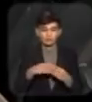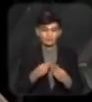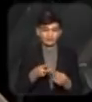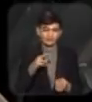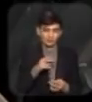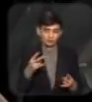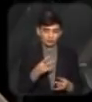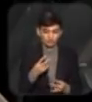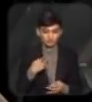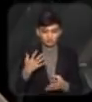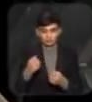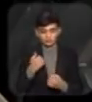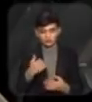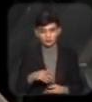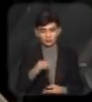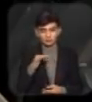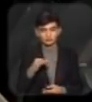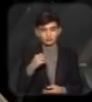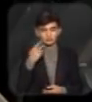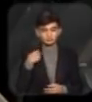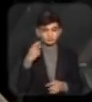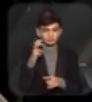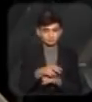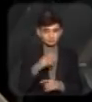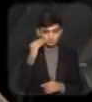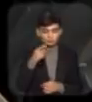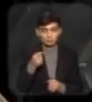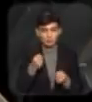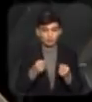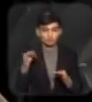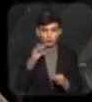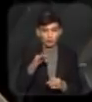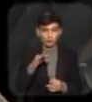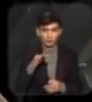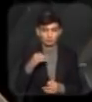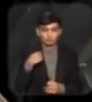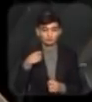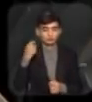қажеттілігімізге. Сол кезде барған кезде осы машинаны ойнатып жатыр екен.